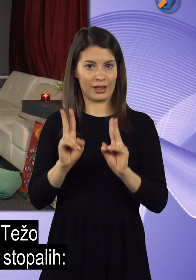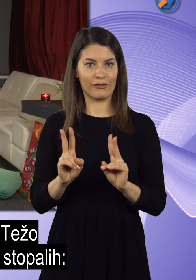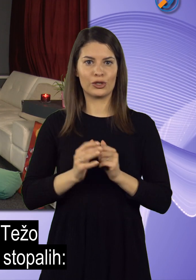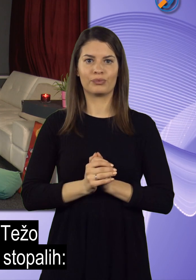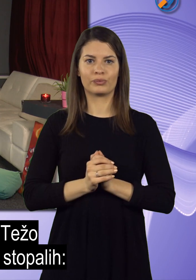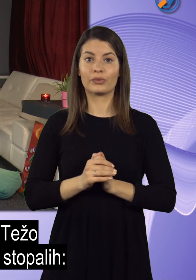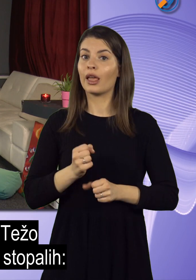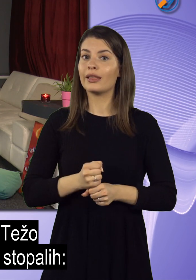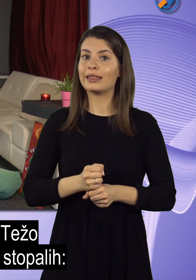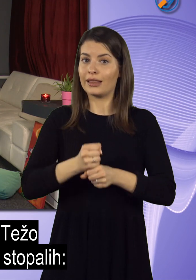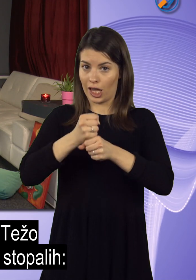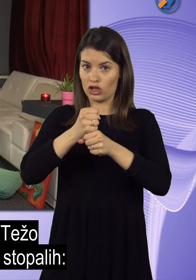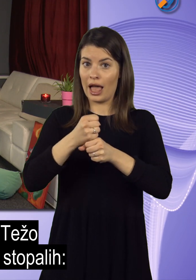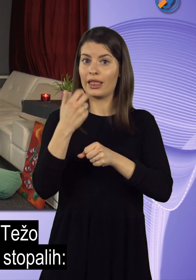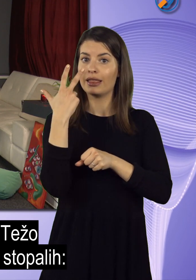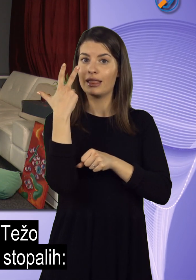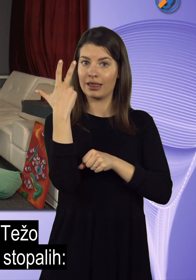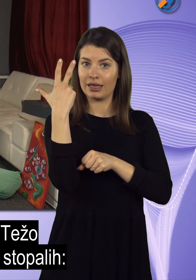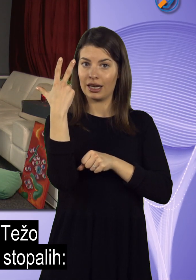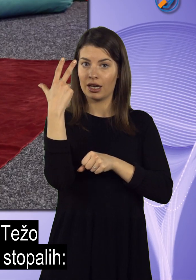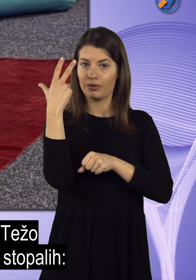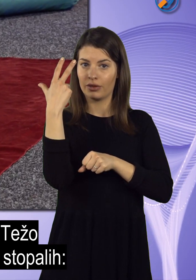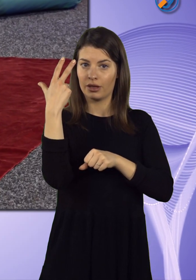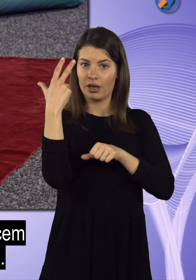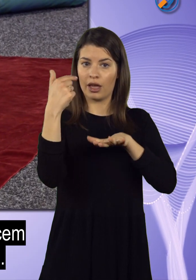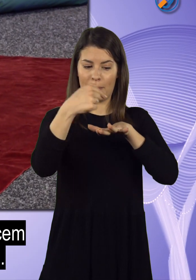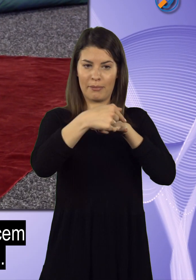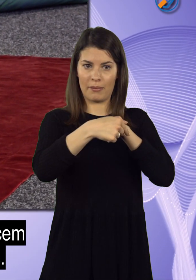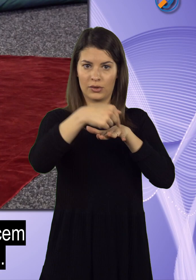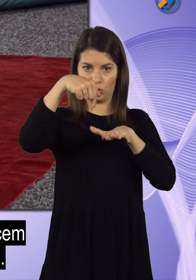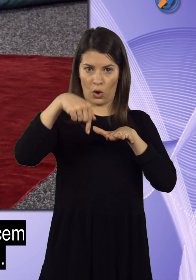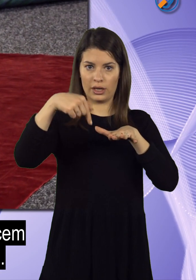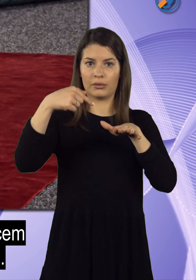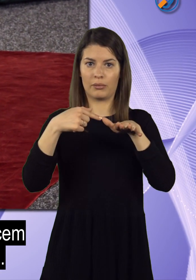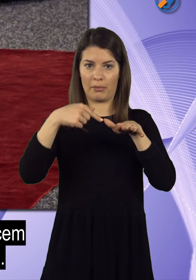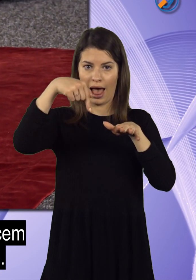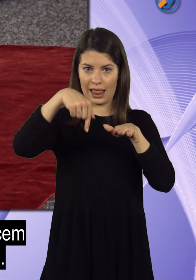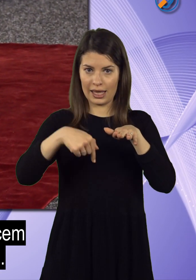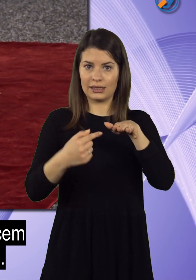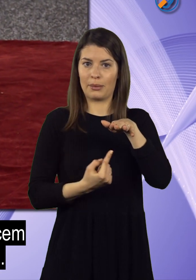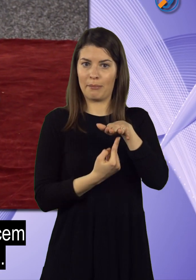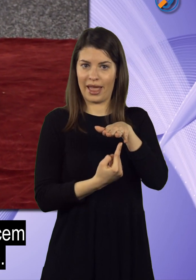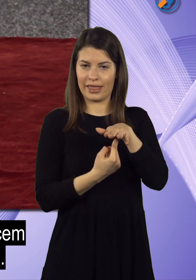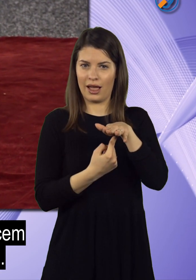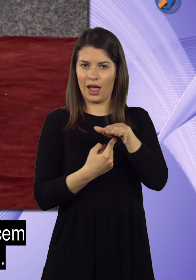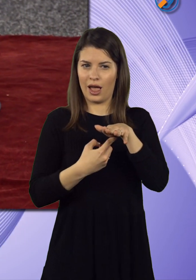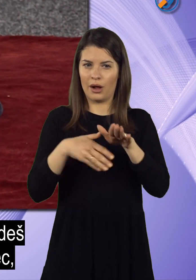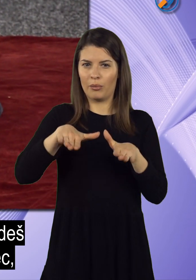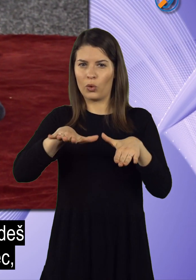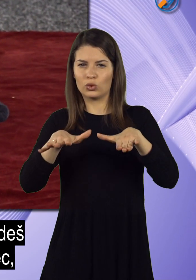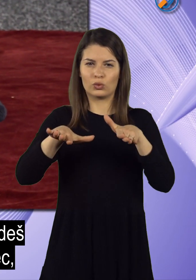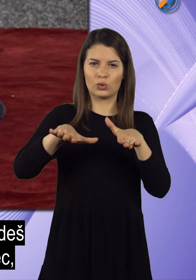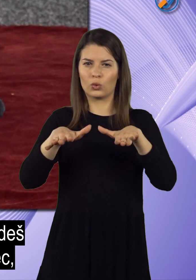takole. Težo začutiš na 3 točkah na stopalih, torej pod palcem, mezincem in na sredini pete.